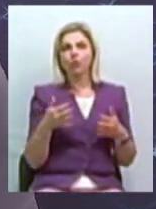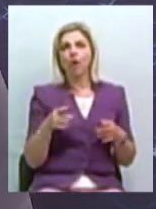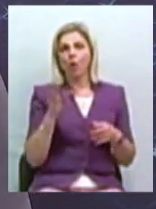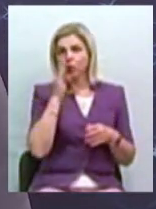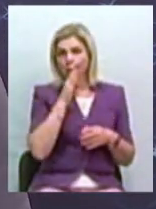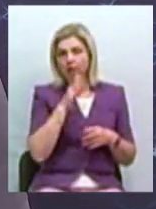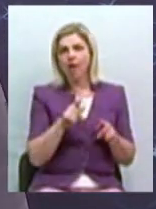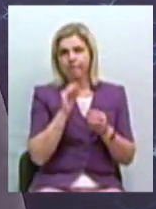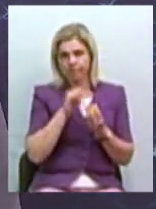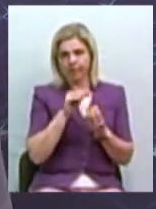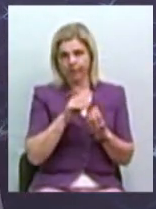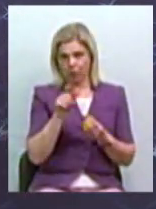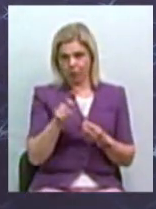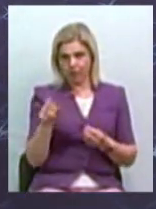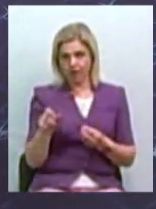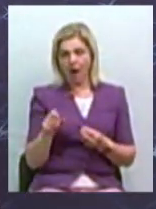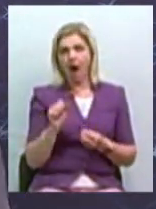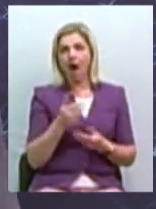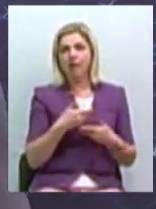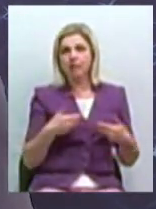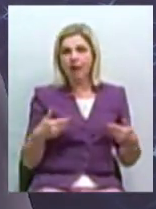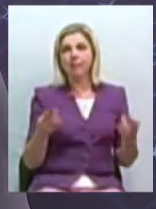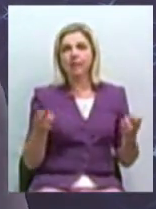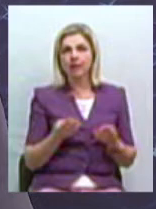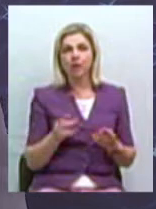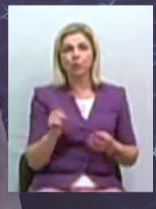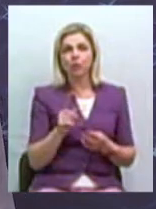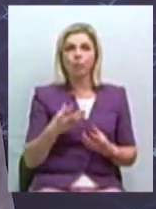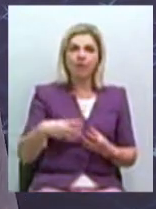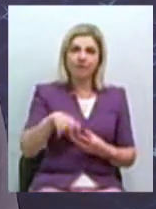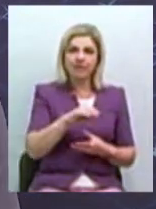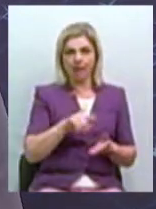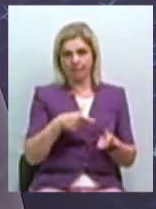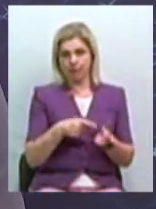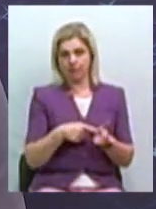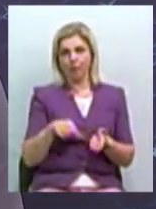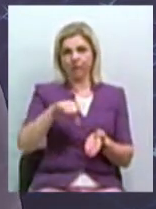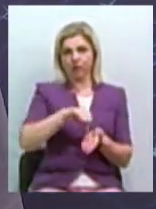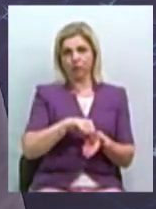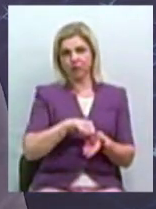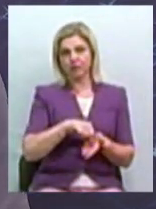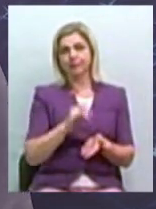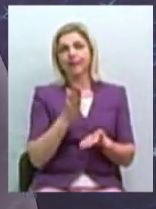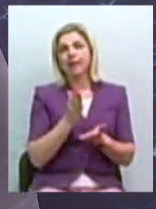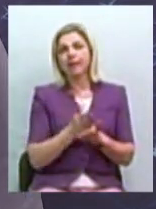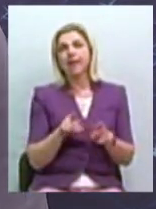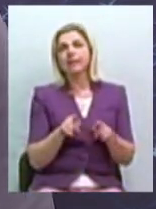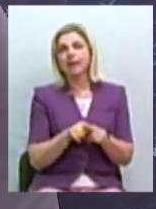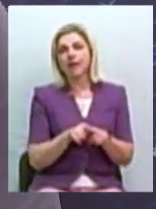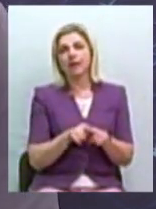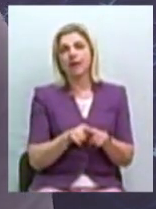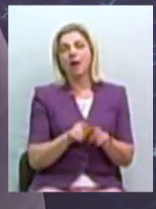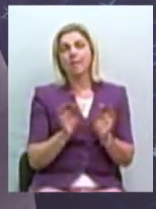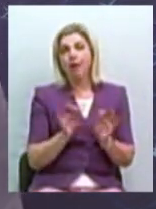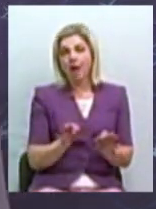самі подають проєкти. А нам треба, щоб все місто включилося. І є така, і це є, і це